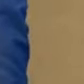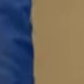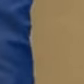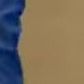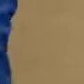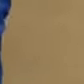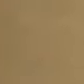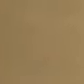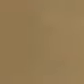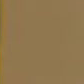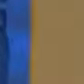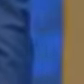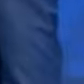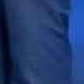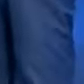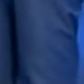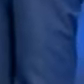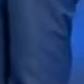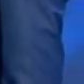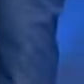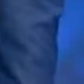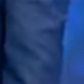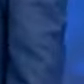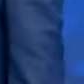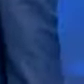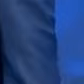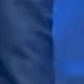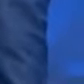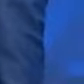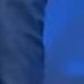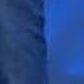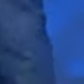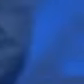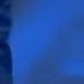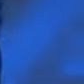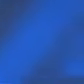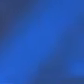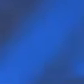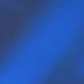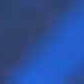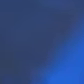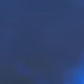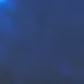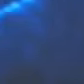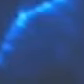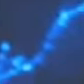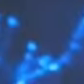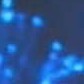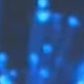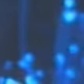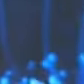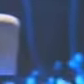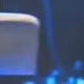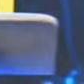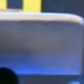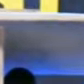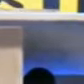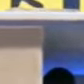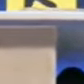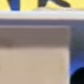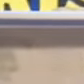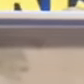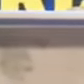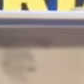l' écoute ouvre et avertir